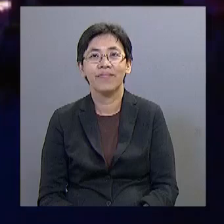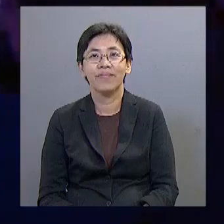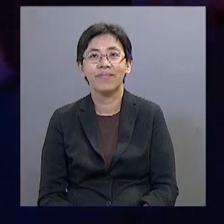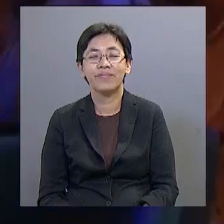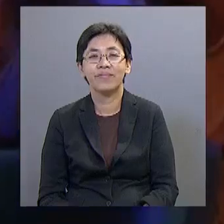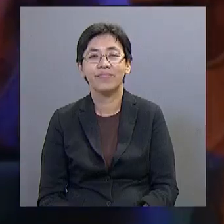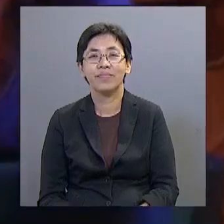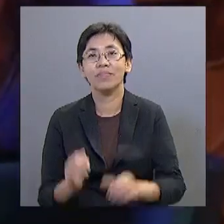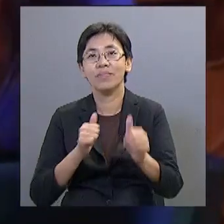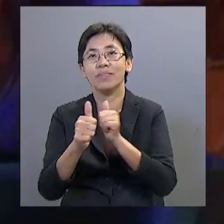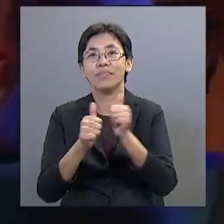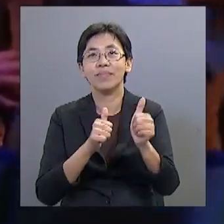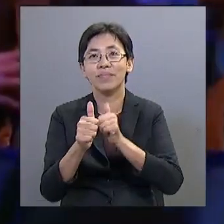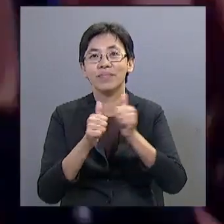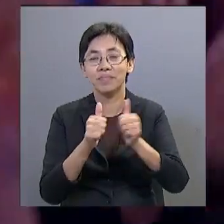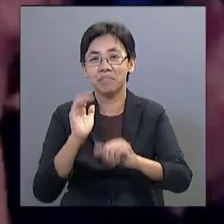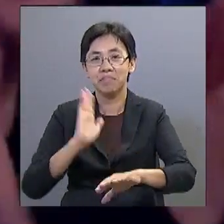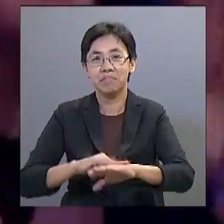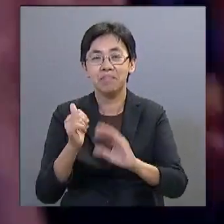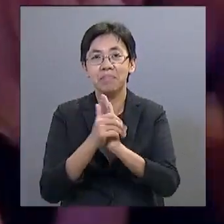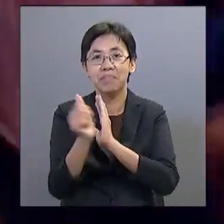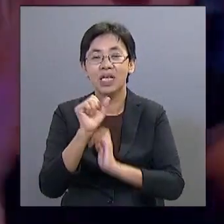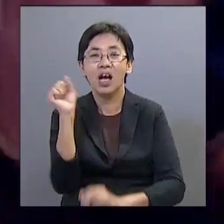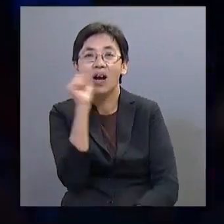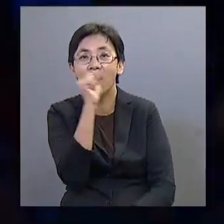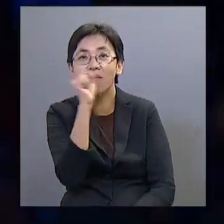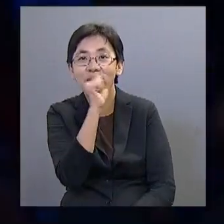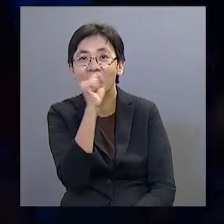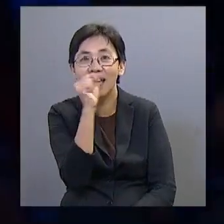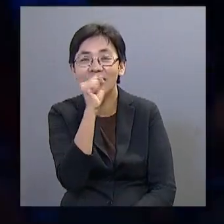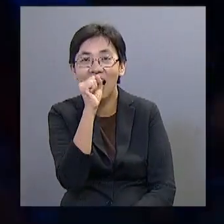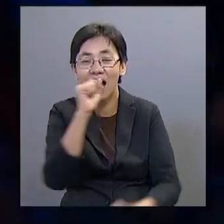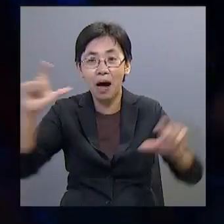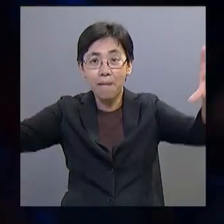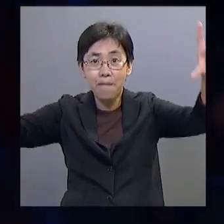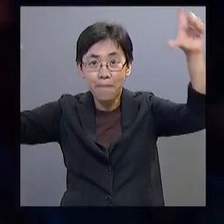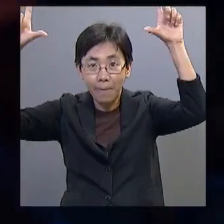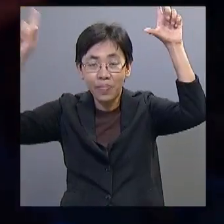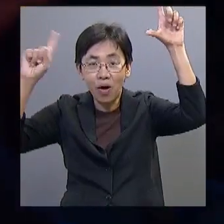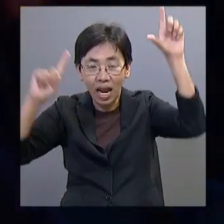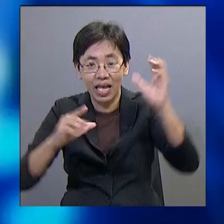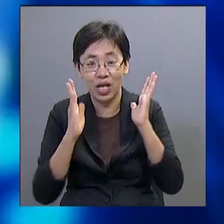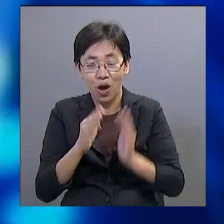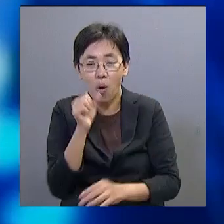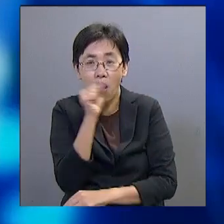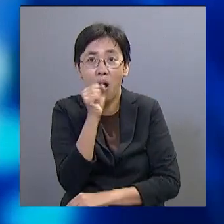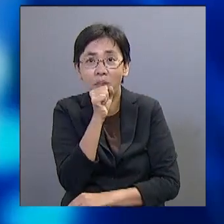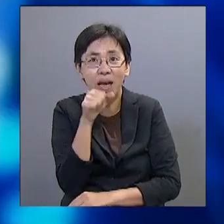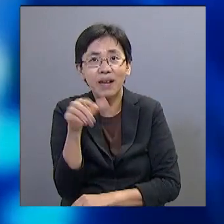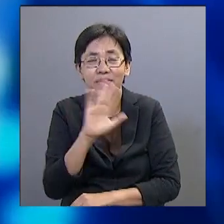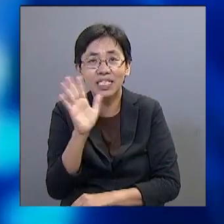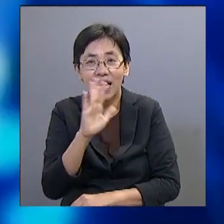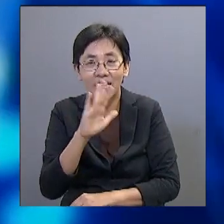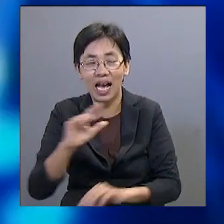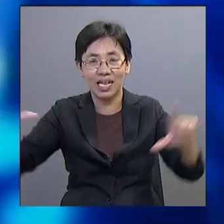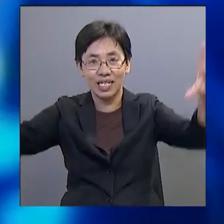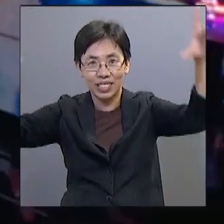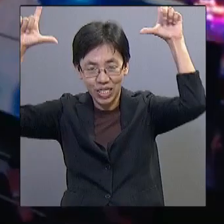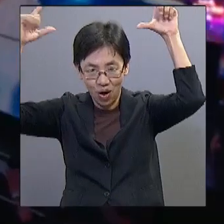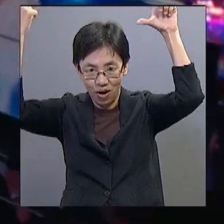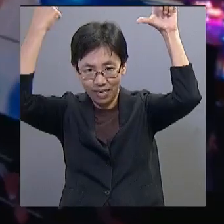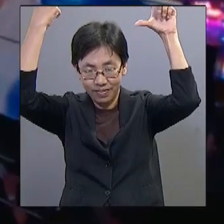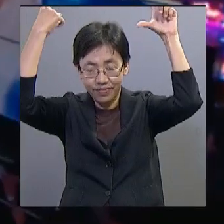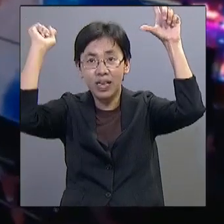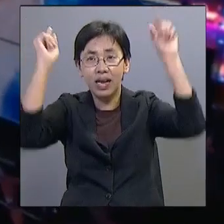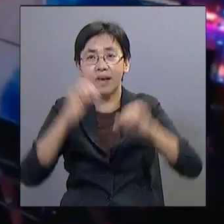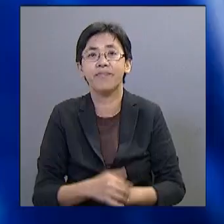ผู้เข้าแขงขันนะคะ แดงความสามาถด้การรองเพลงแต่ไไลจิ ๆ บนเวทีไม่ได้อยู่ที่ตวผเข้าประกวด อยู่ที่จอด้านหลังค่ะเป็